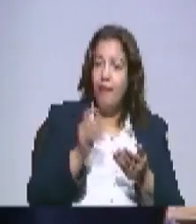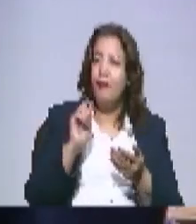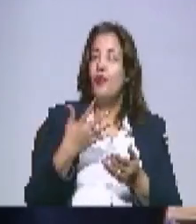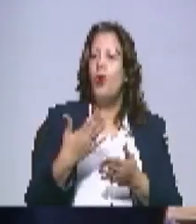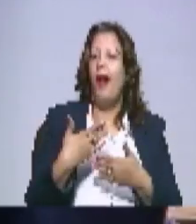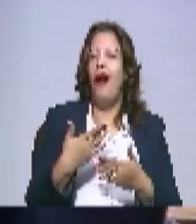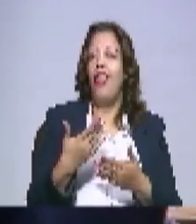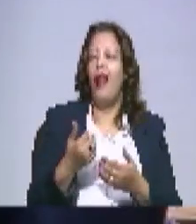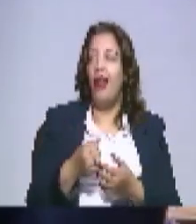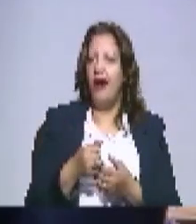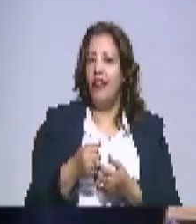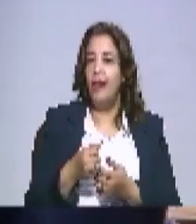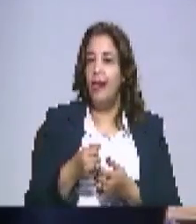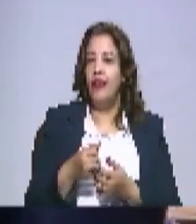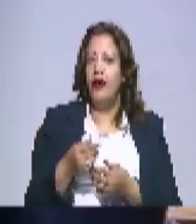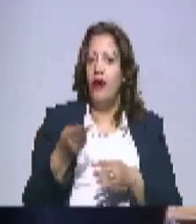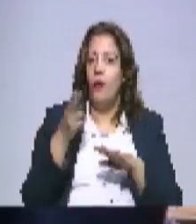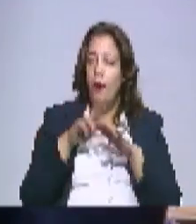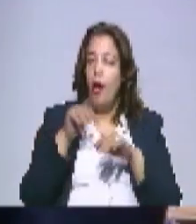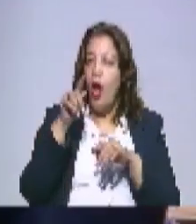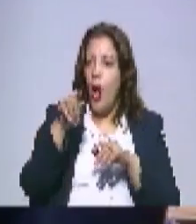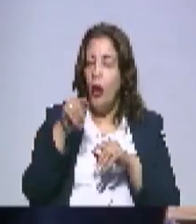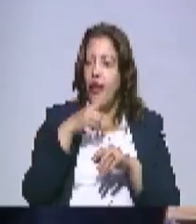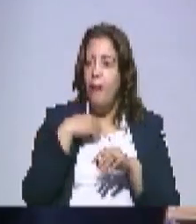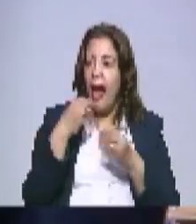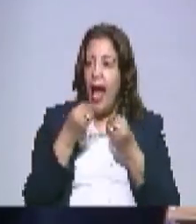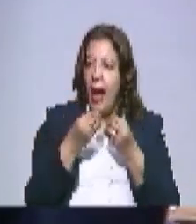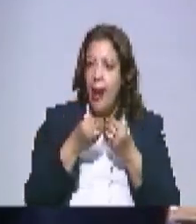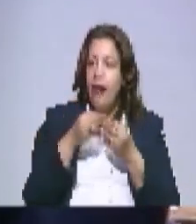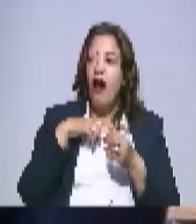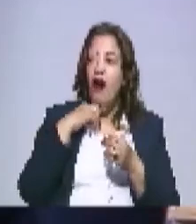انا هحط معاه زعتر اخضر.